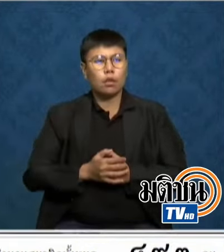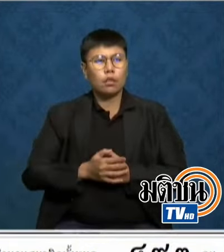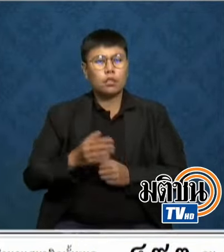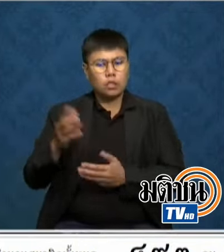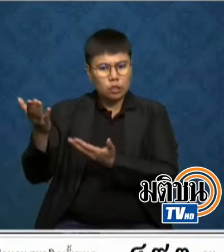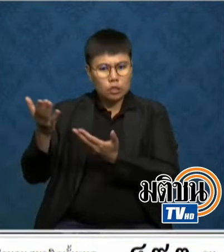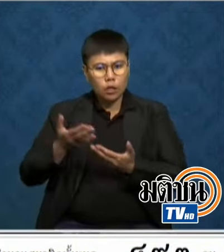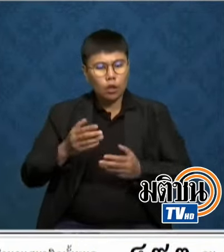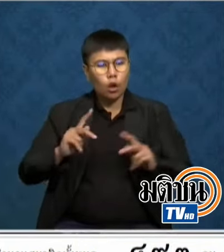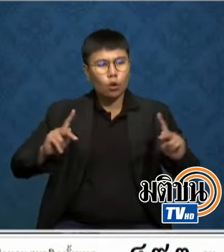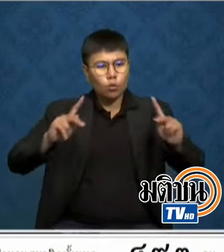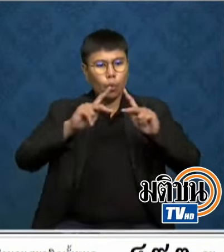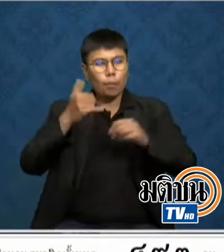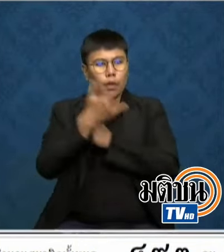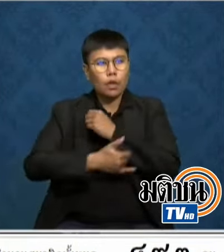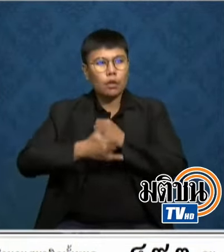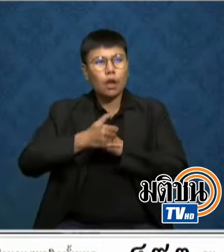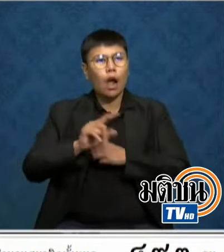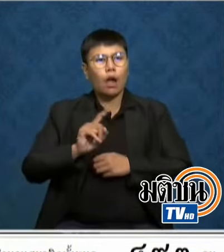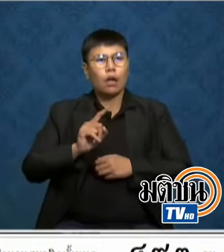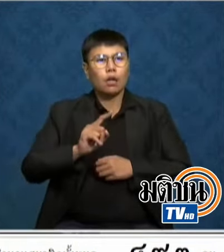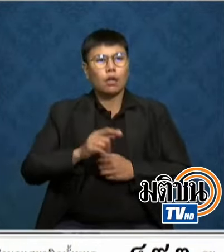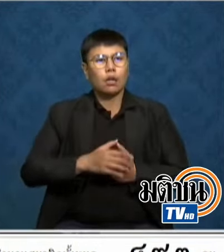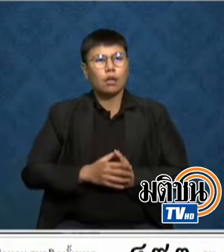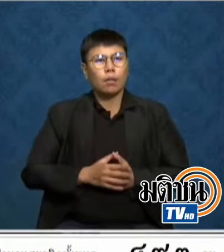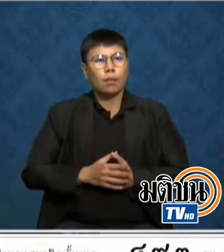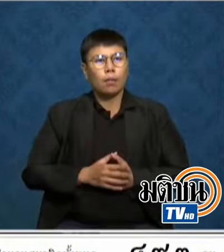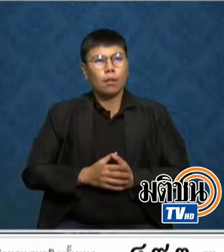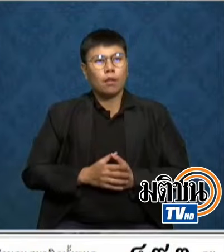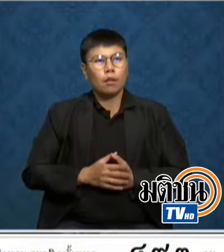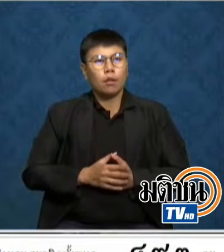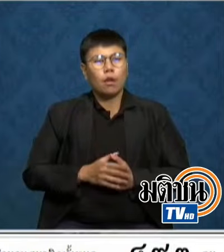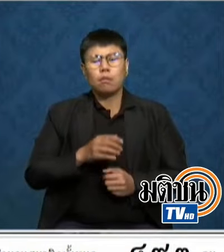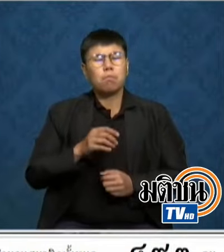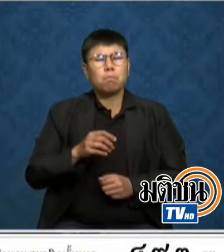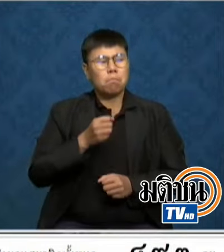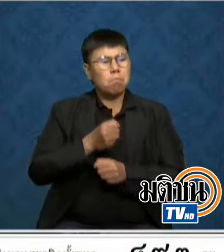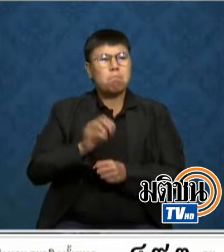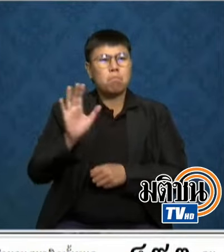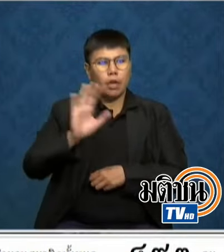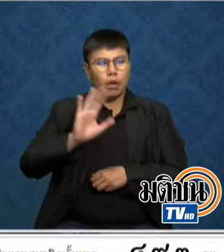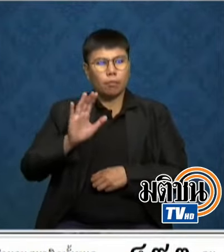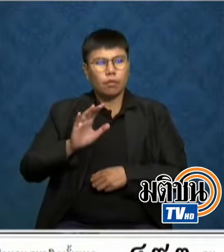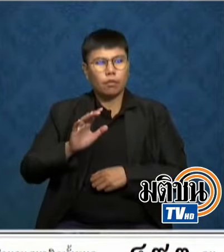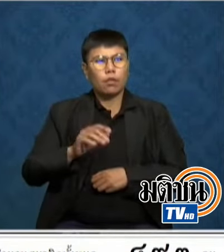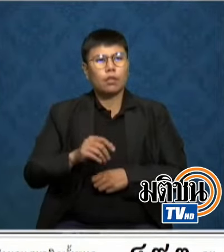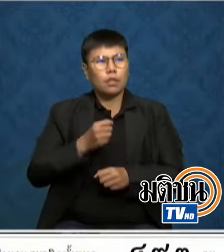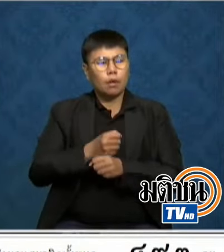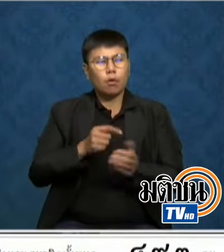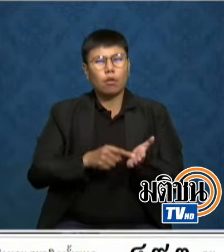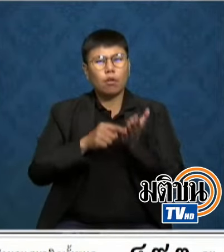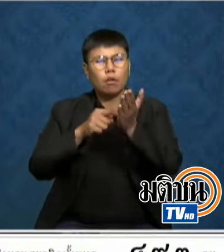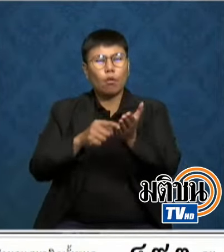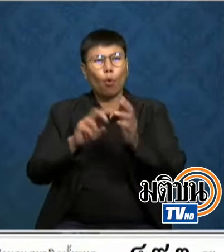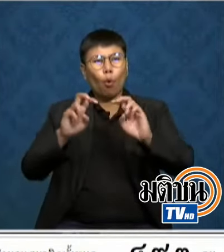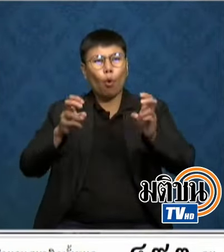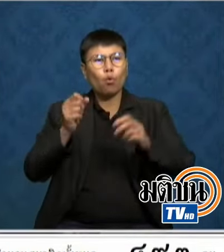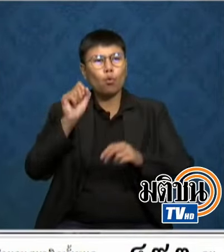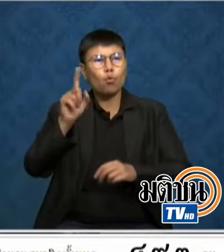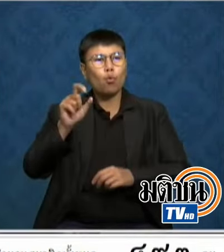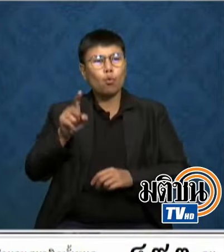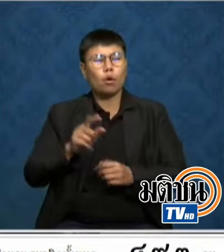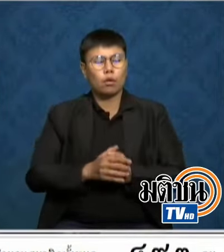ญทางกระทรวงการต่างประเทศมากระทรวงการต่างประเทศบอกว่า อย่าไปทำเลยเรื่องนี้เราจะยกขึ้นเป็นวาระเร่งด่วนในIPUที่สหภ